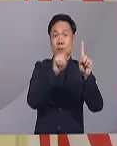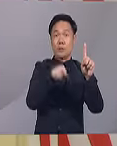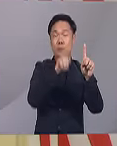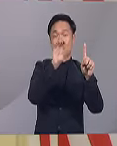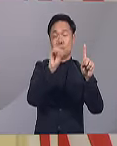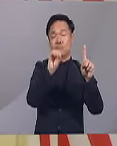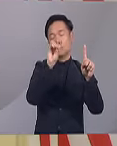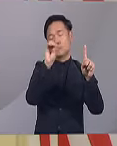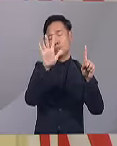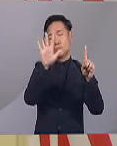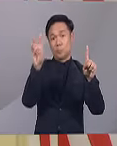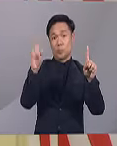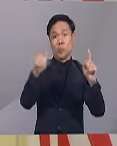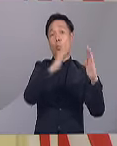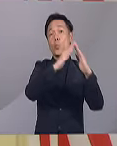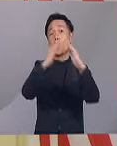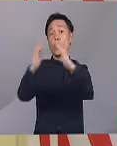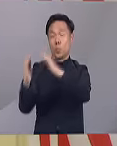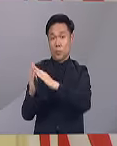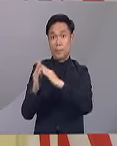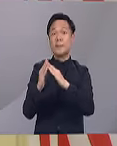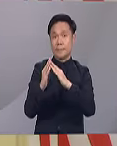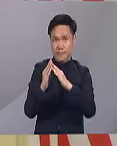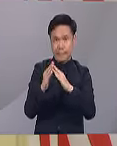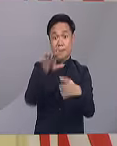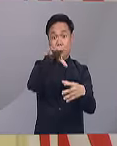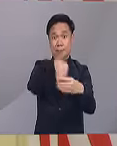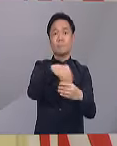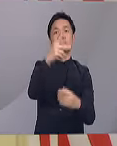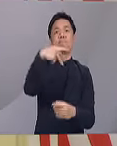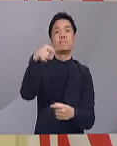1,578 kawasan perumahan termasuk PPR,